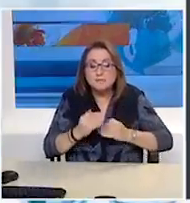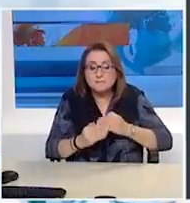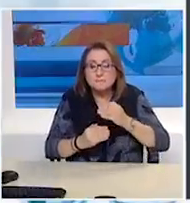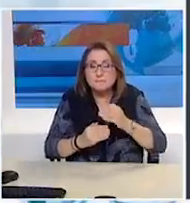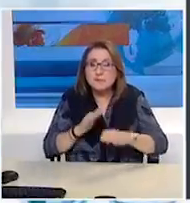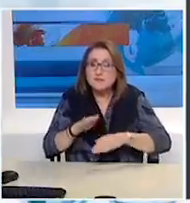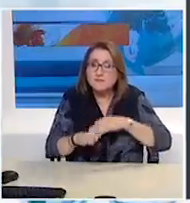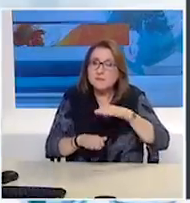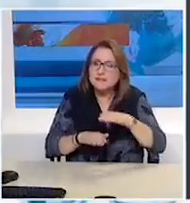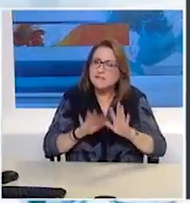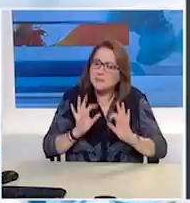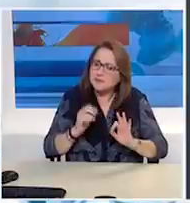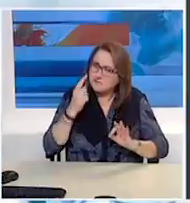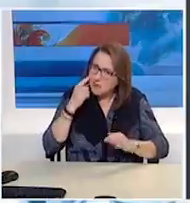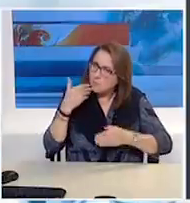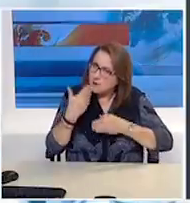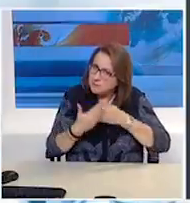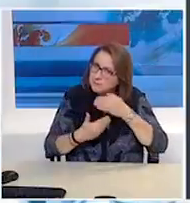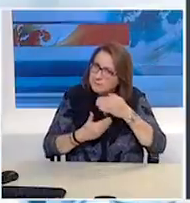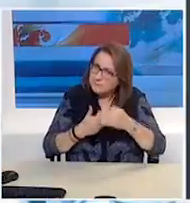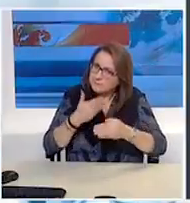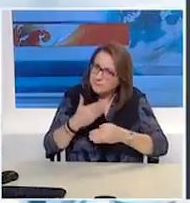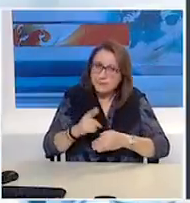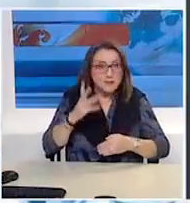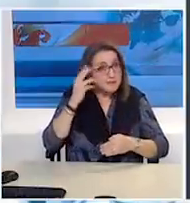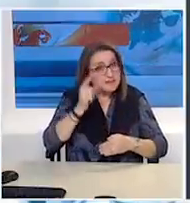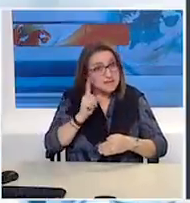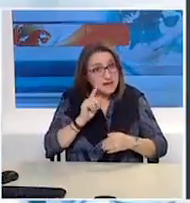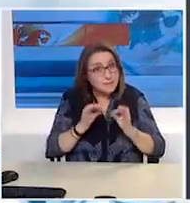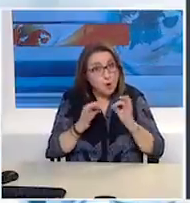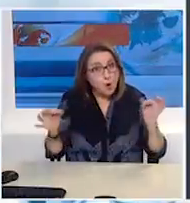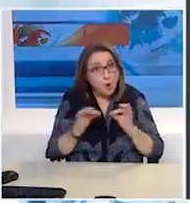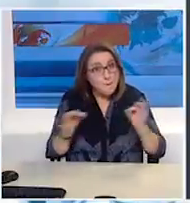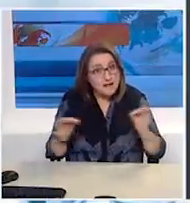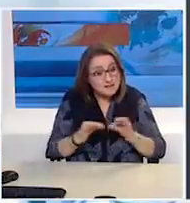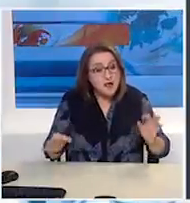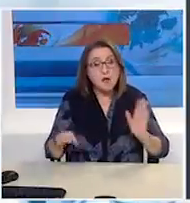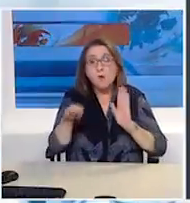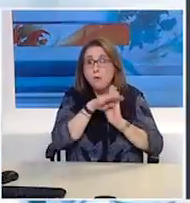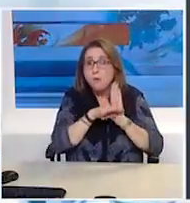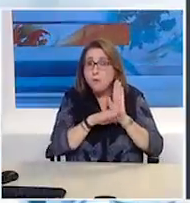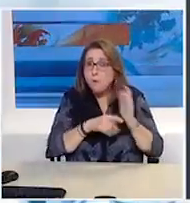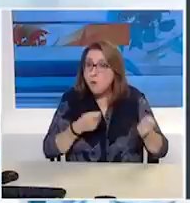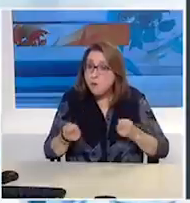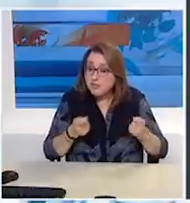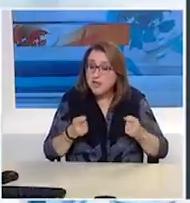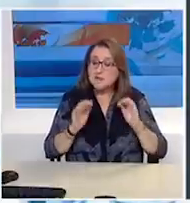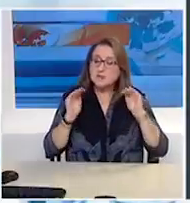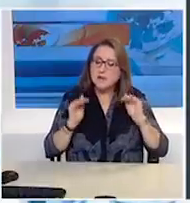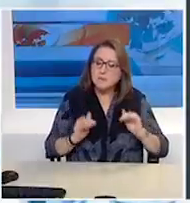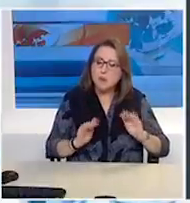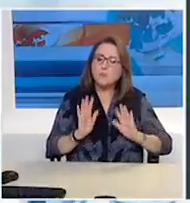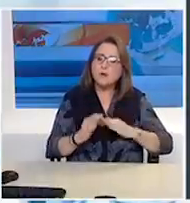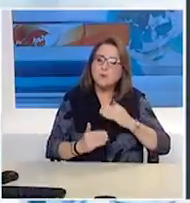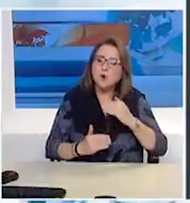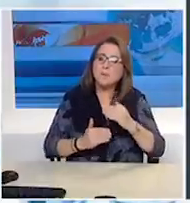αποδεικνύουν καθημερινά οι εξελίξεις. Προχωράμε χωρίς να ξεχνάμε τις οδηγίες των ειδικών, χωρίς να μελούμε τα μέτρα ατομικής προστασίας και τους κανόνες υγιεινής.